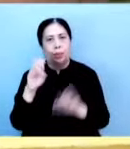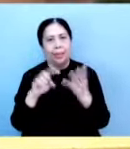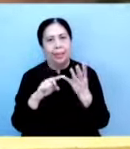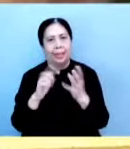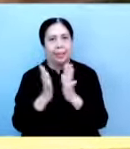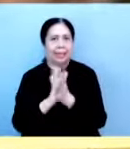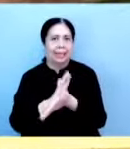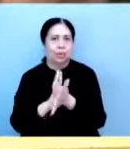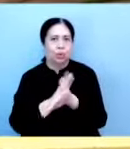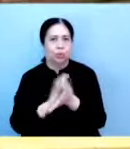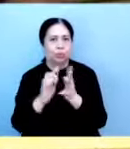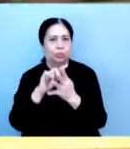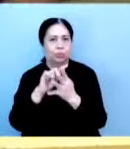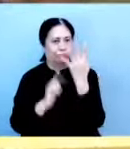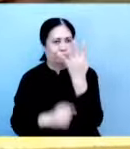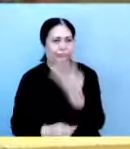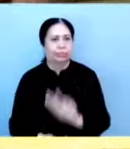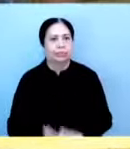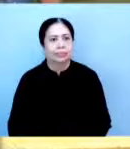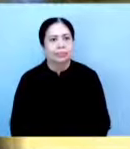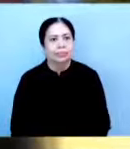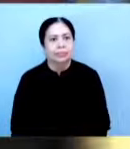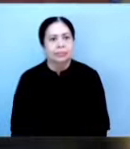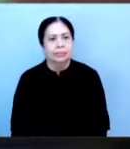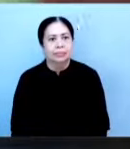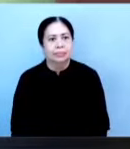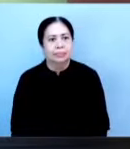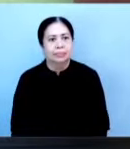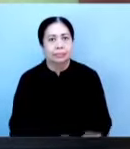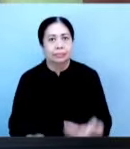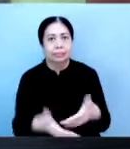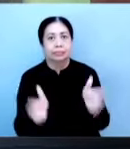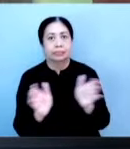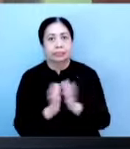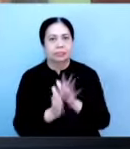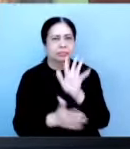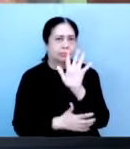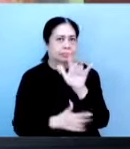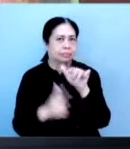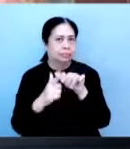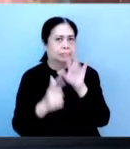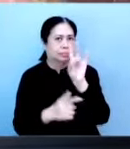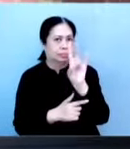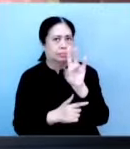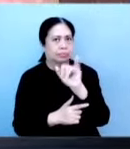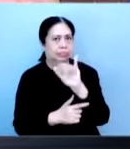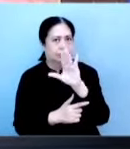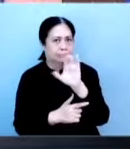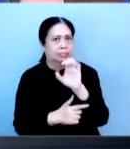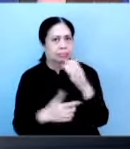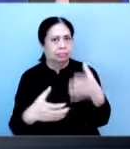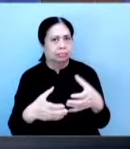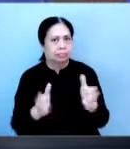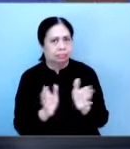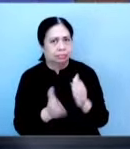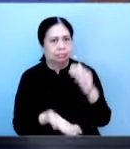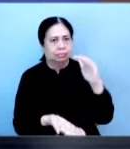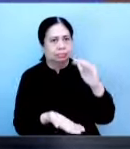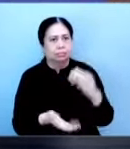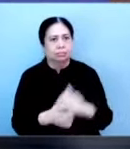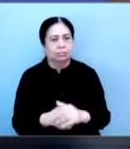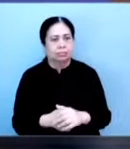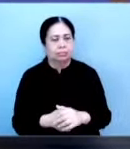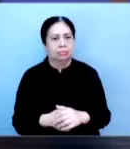G madaming yellow ito so sa isang baket po nagla-last kami ng 5 to S eyes blacks ah ice 5 to S